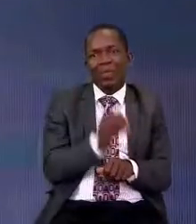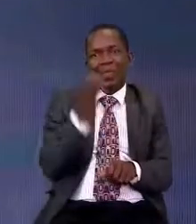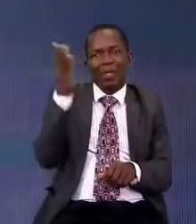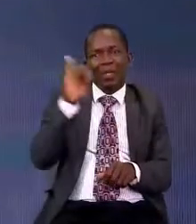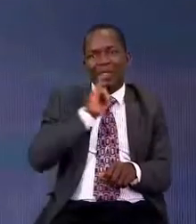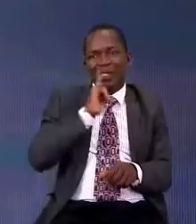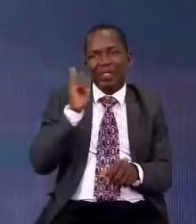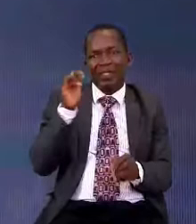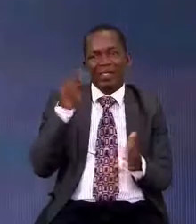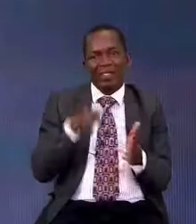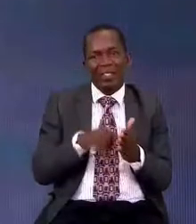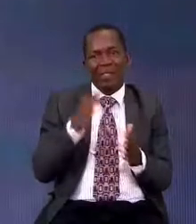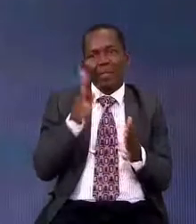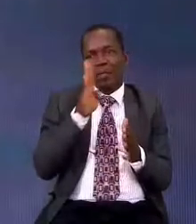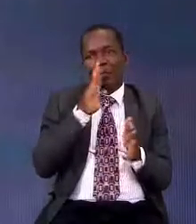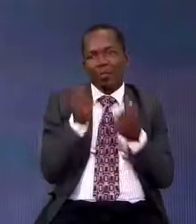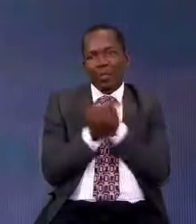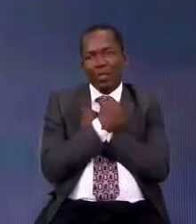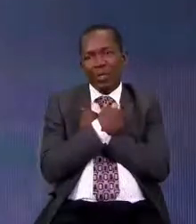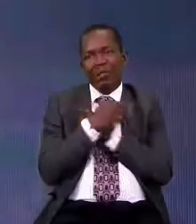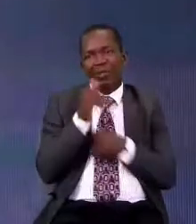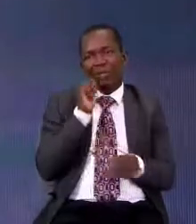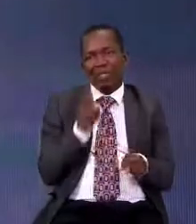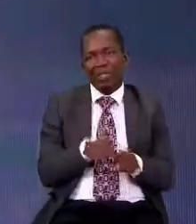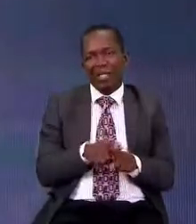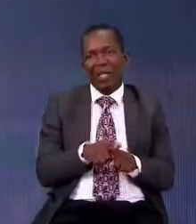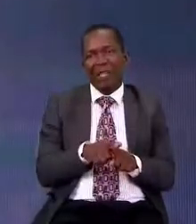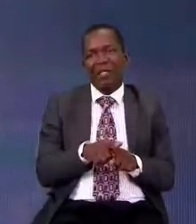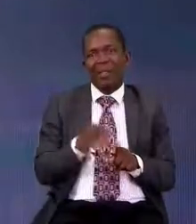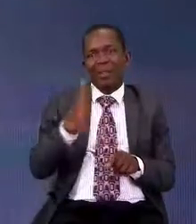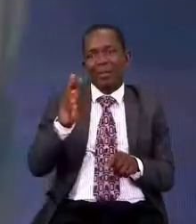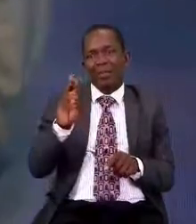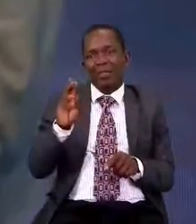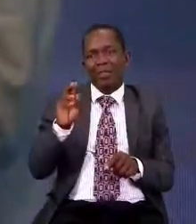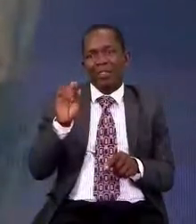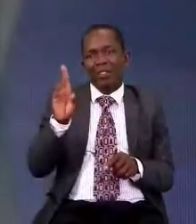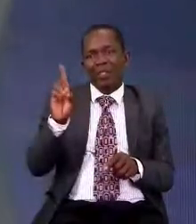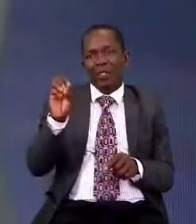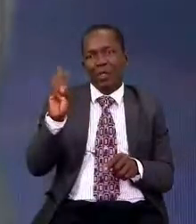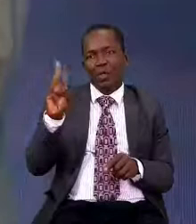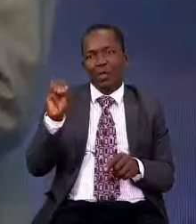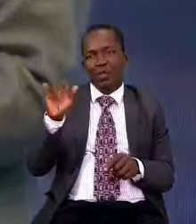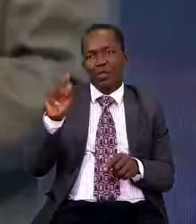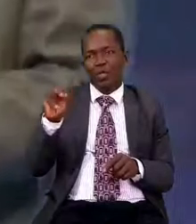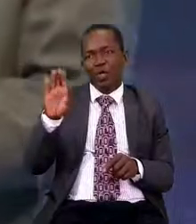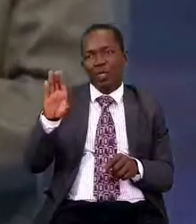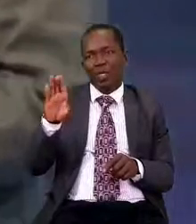Madame Dominique, qui a été guérie de 6 ans,